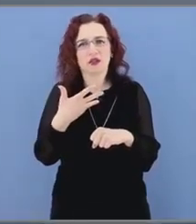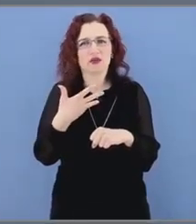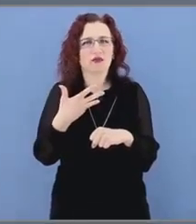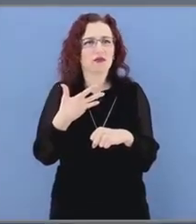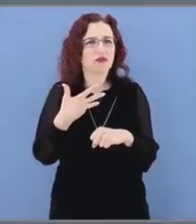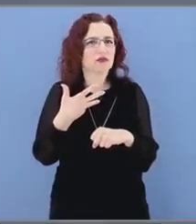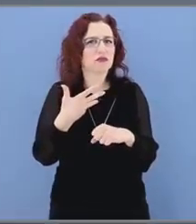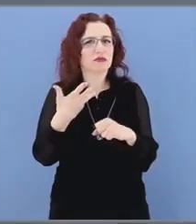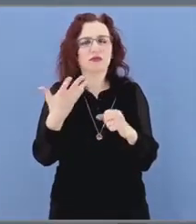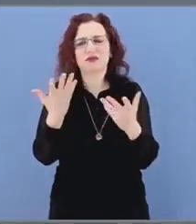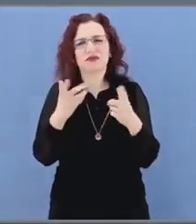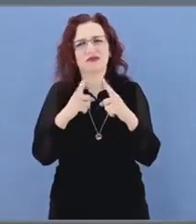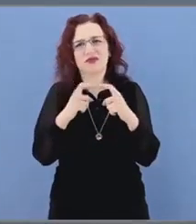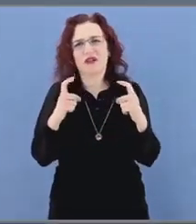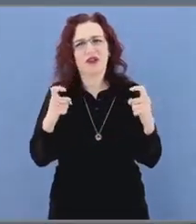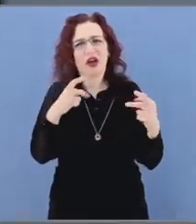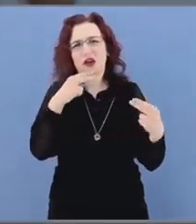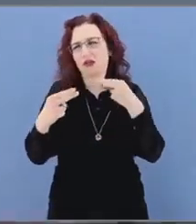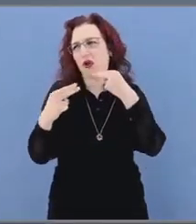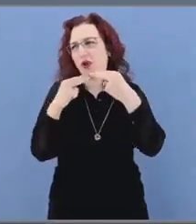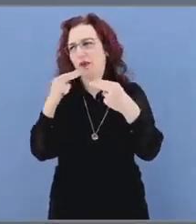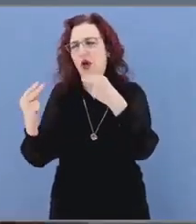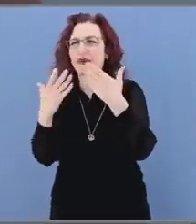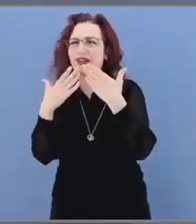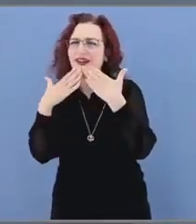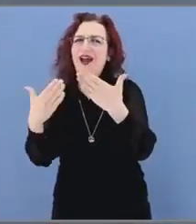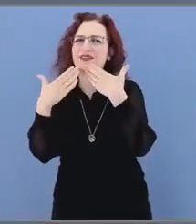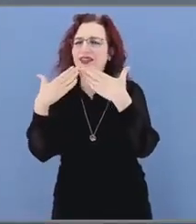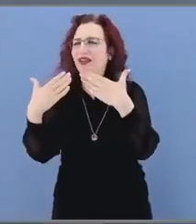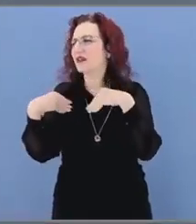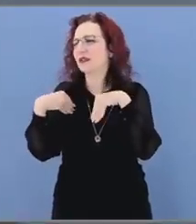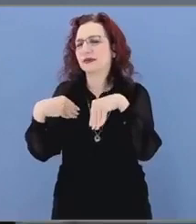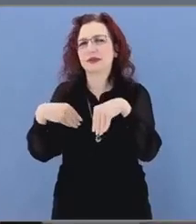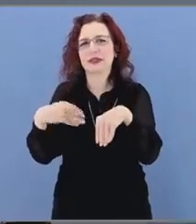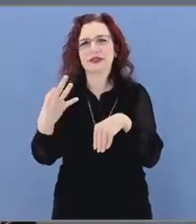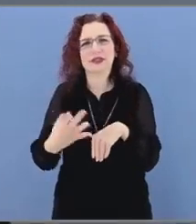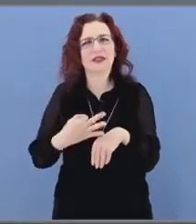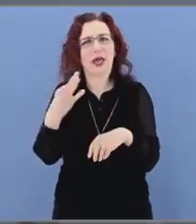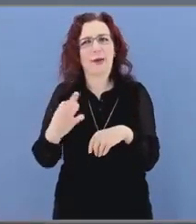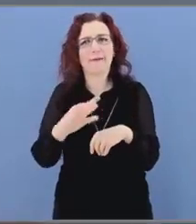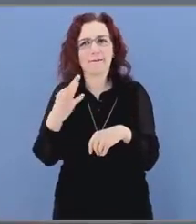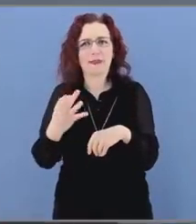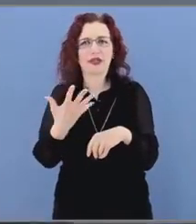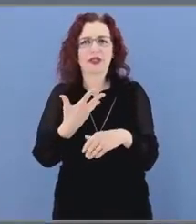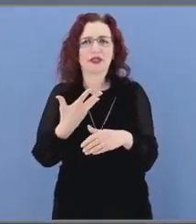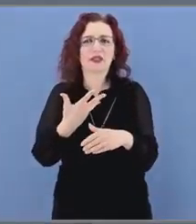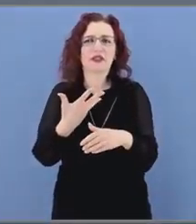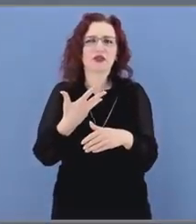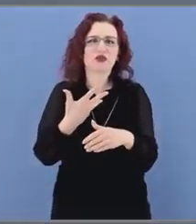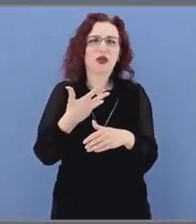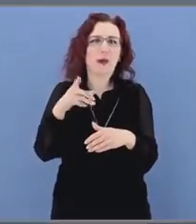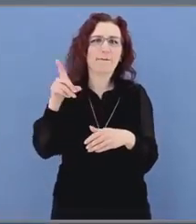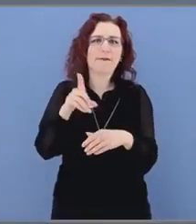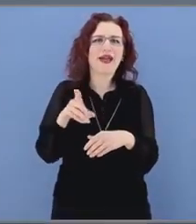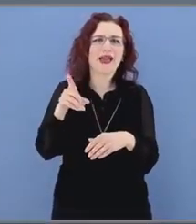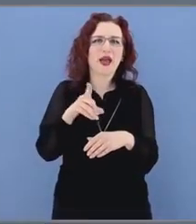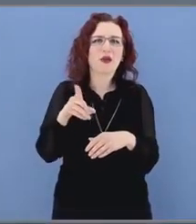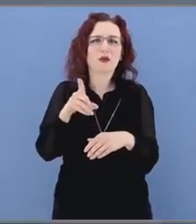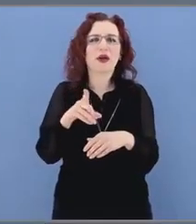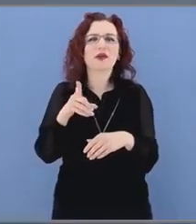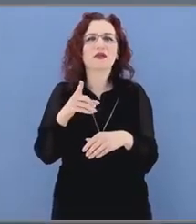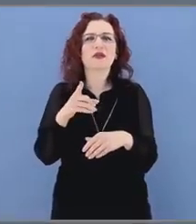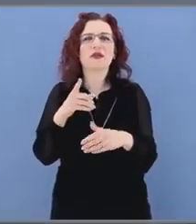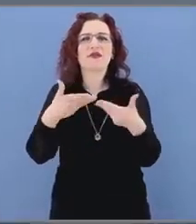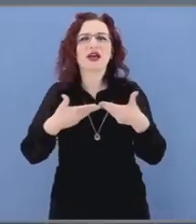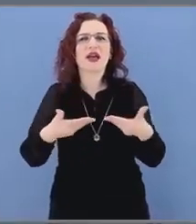sempre presenti, veramente grazie mille. Poi il progetto olistico, c'è l'EcoPneus col quale faremo il campo con l'intaso praticamente